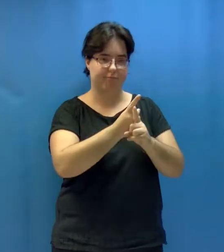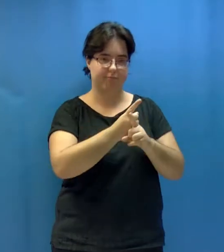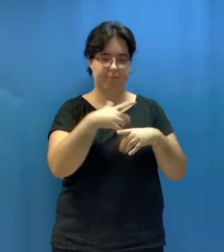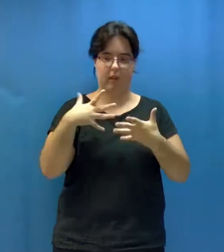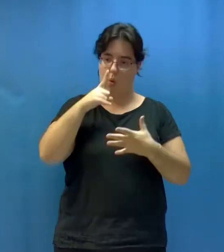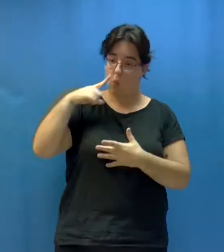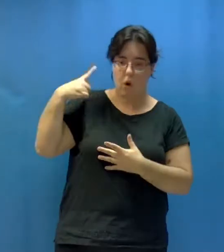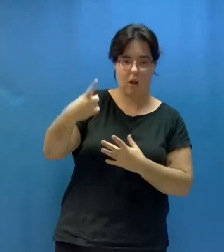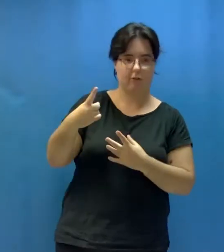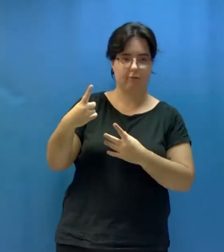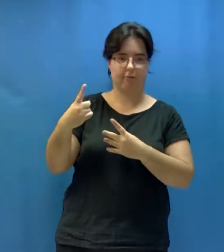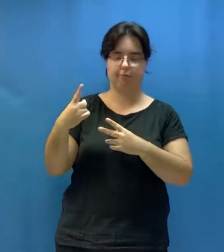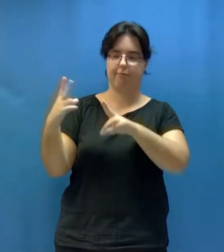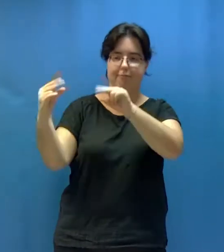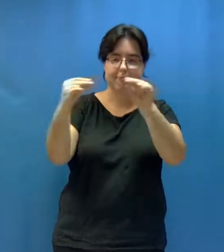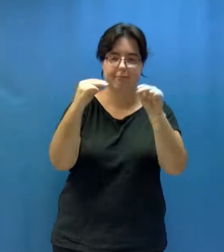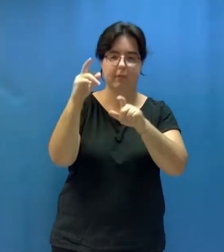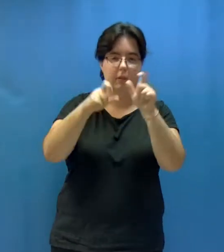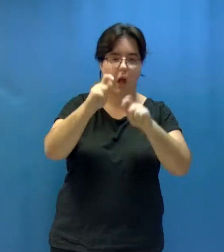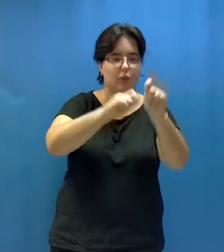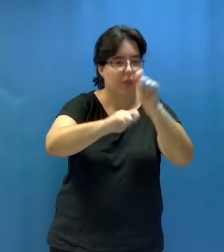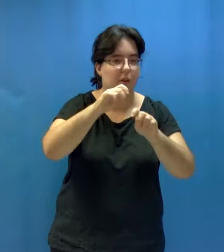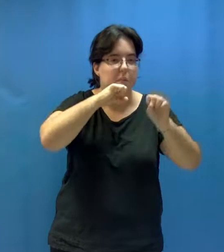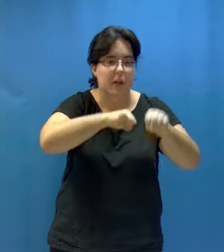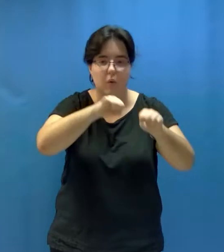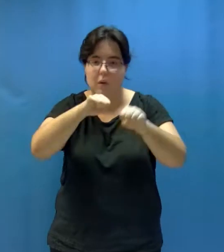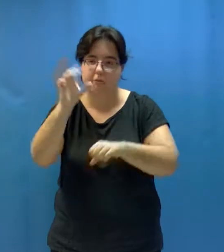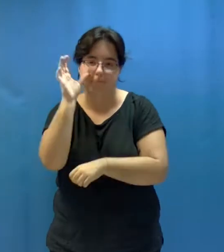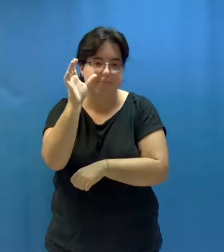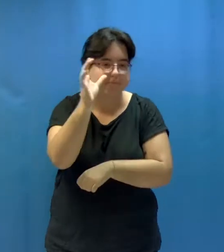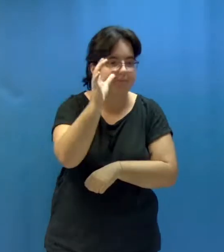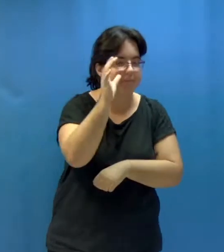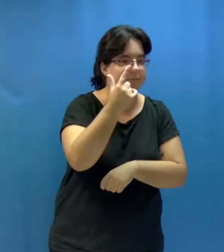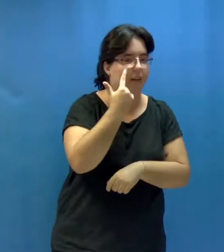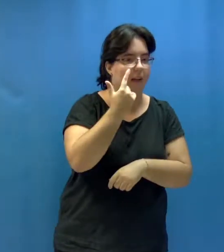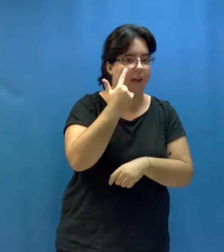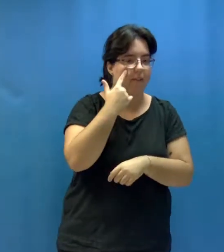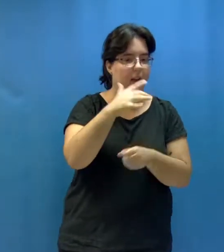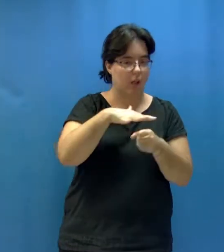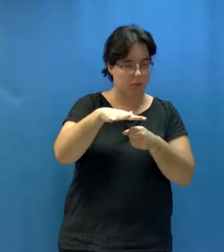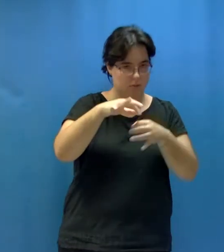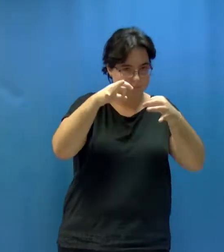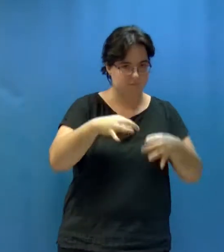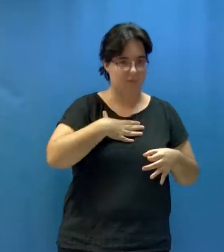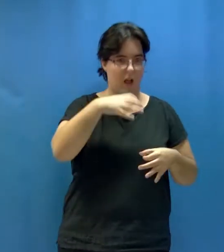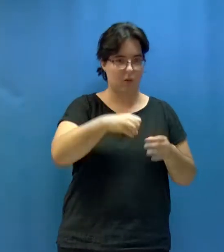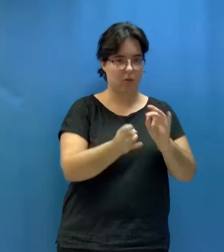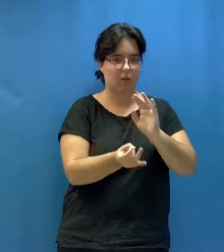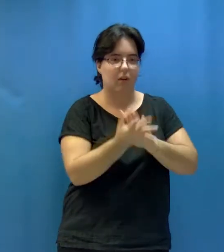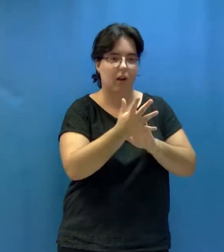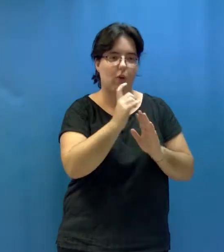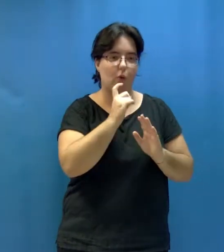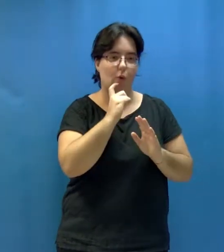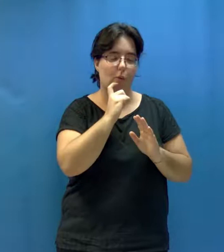converses amb la regidoria de Gent Major per a veure com podíem donar solució a la manca d'un espai institucional d'interlocució directa de la gent major amb l'Ajuntament i